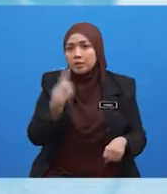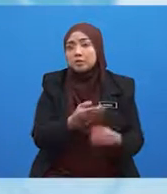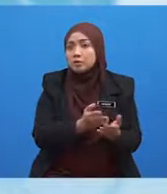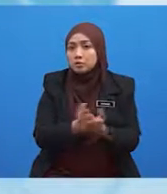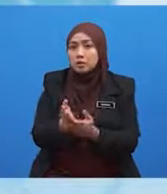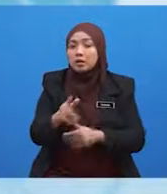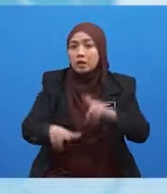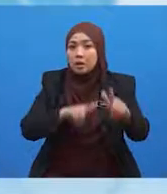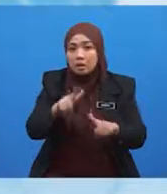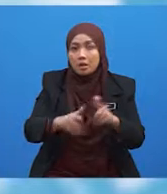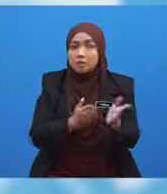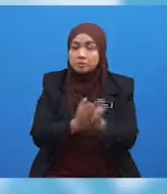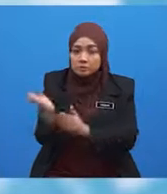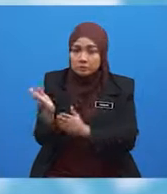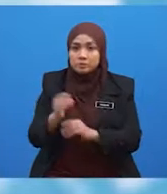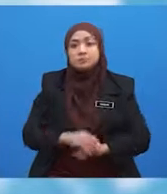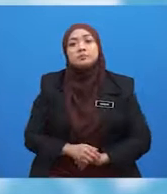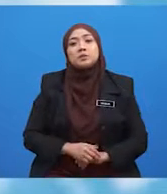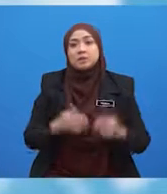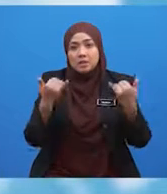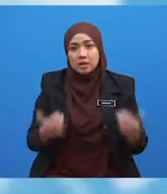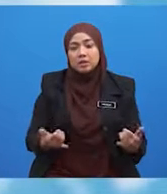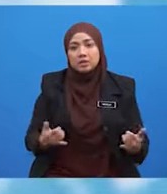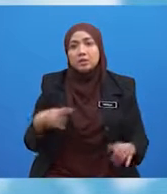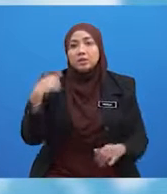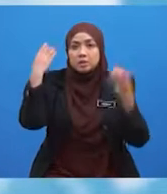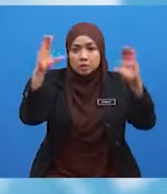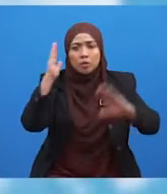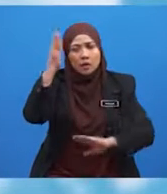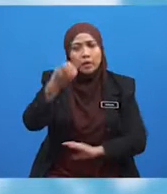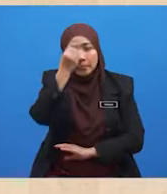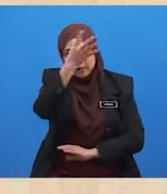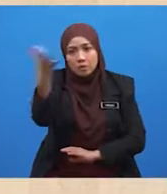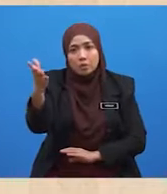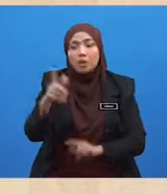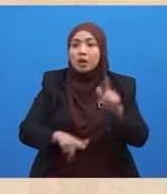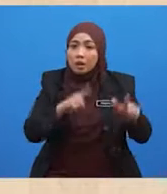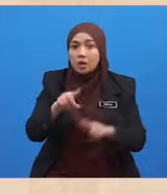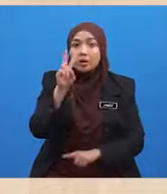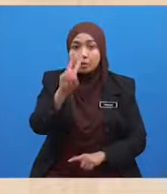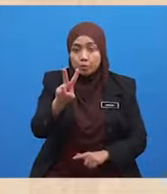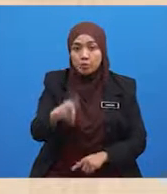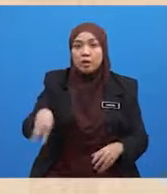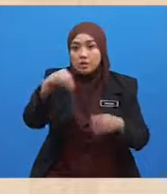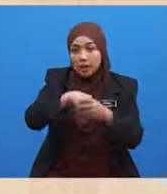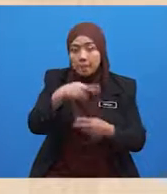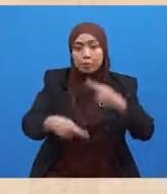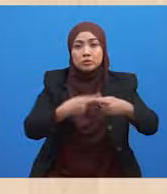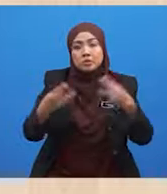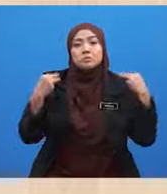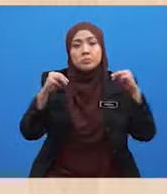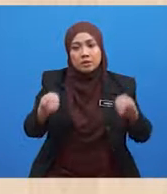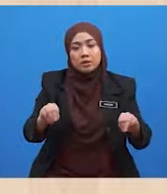langkah yang seterusnya sekarang cego akan menerangkan bule Langkah kedua dalam proses pemasaran